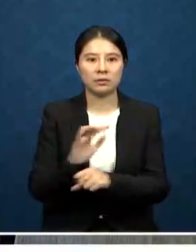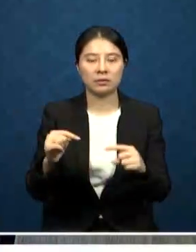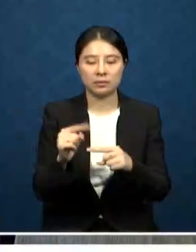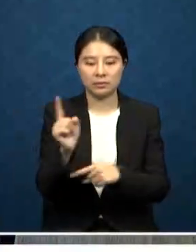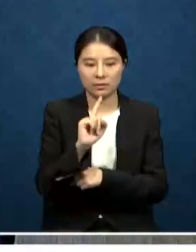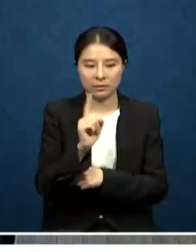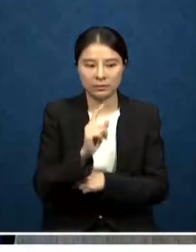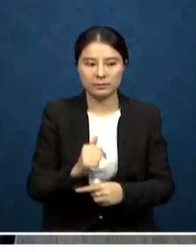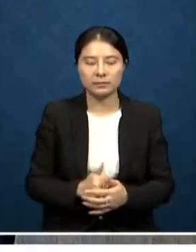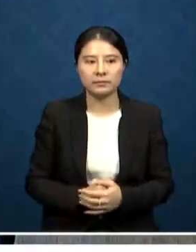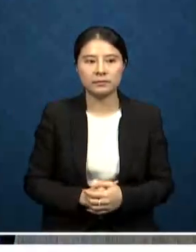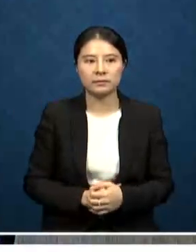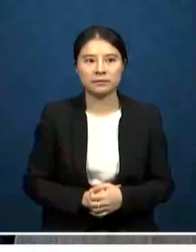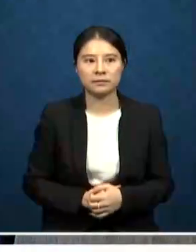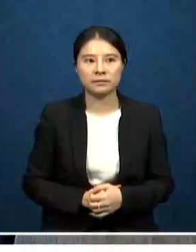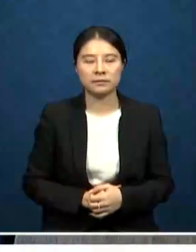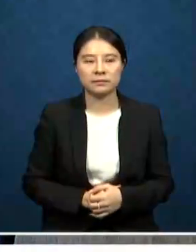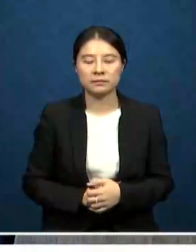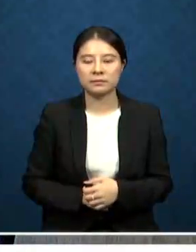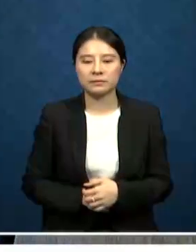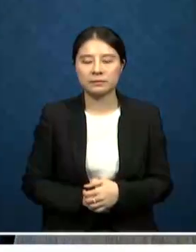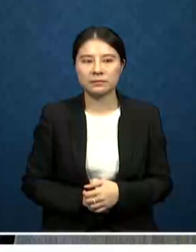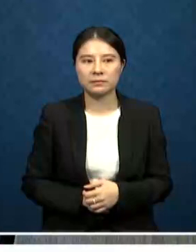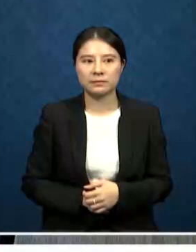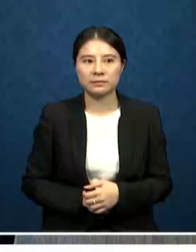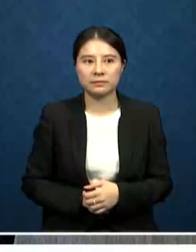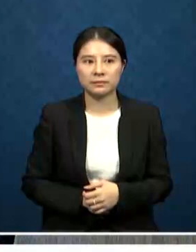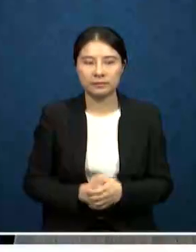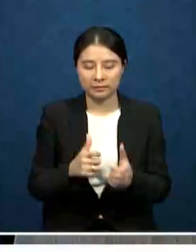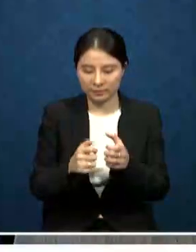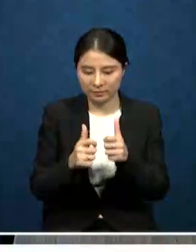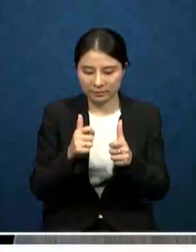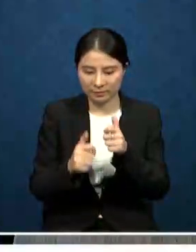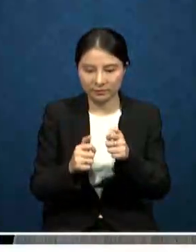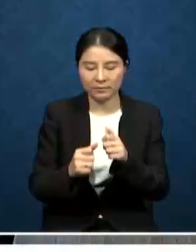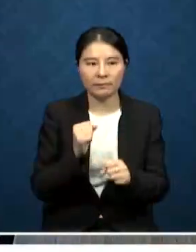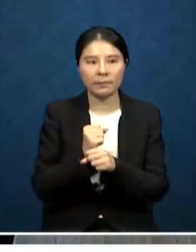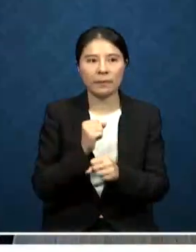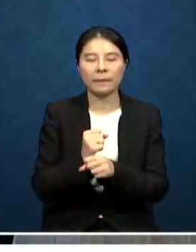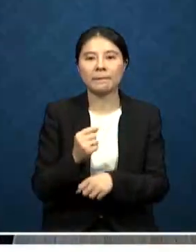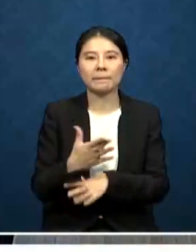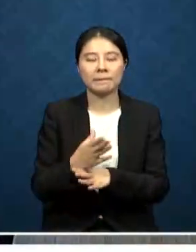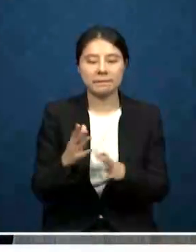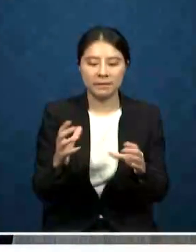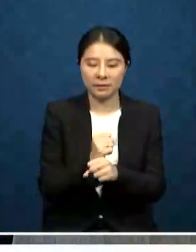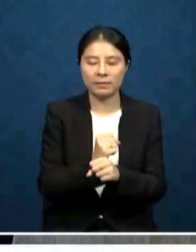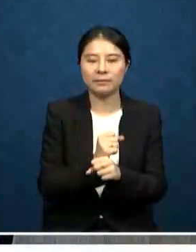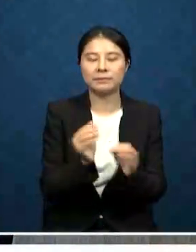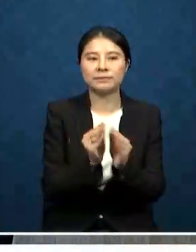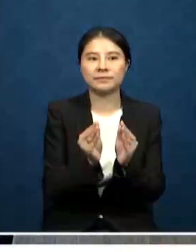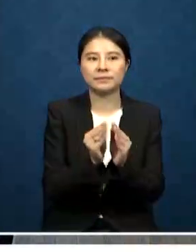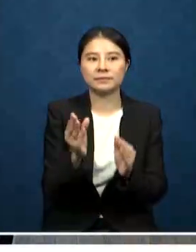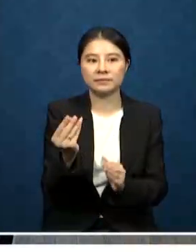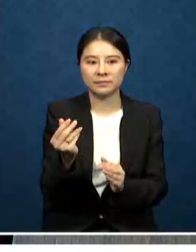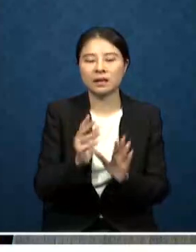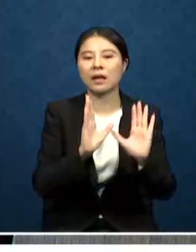คือการที่เราสามารถรู้ผลล่วงหน้าด้วยความรวดเร็วผมก็ขอฝากในประเด็นนี้ไว้ไม่ไม่ต้องการคำตอบ